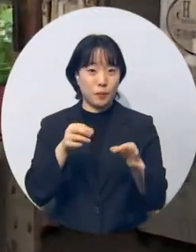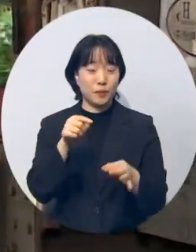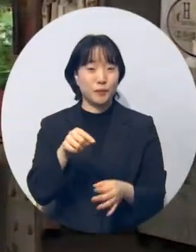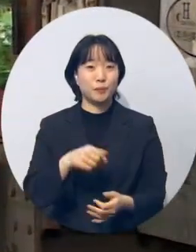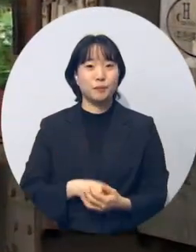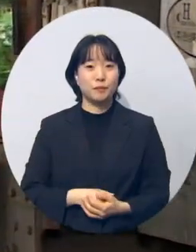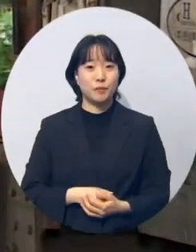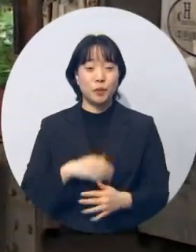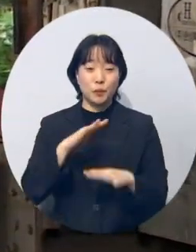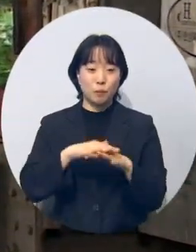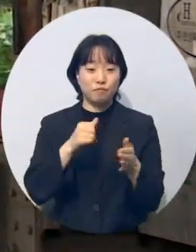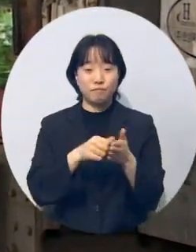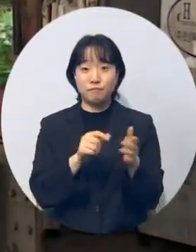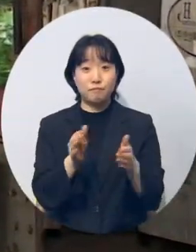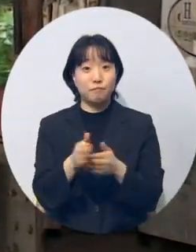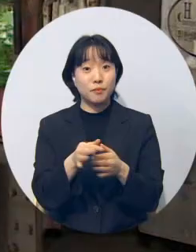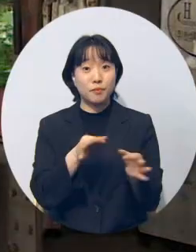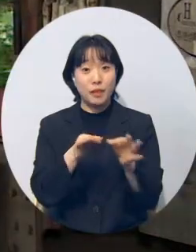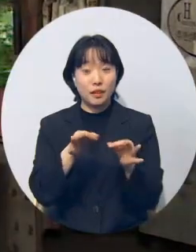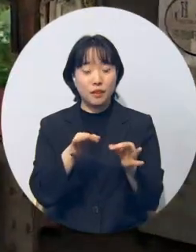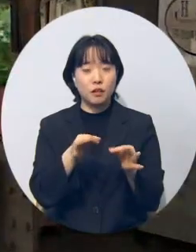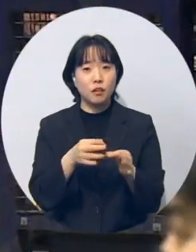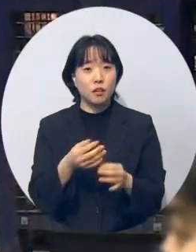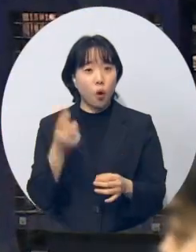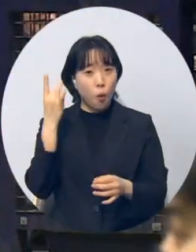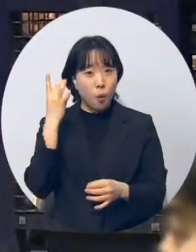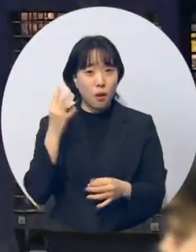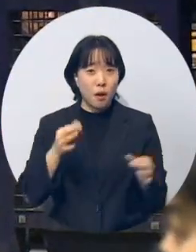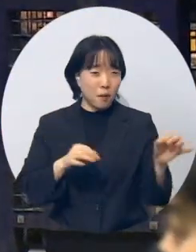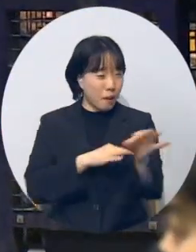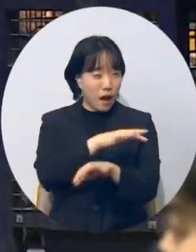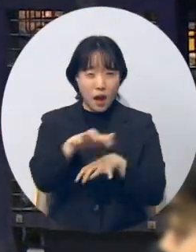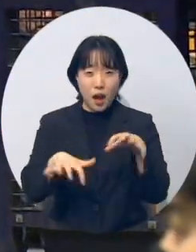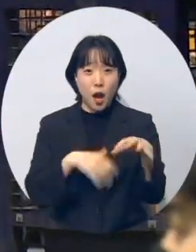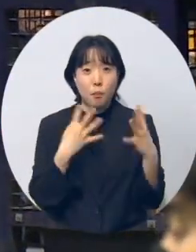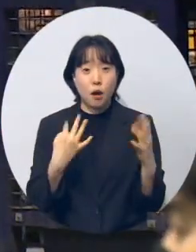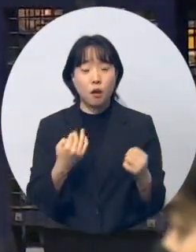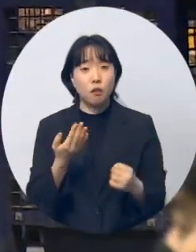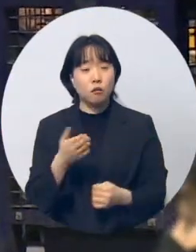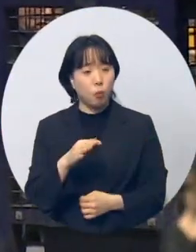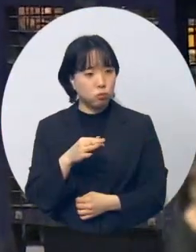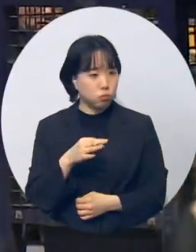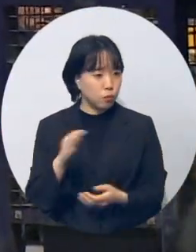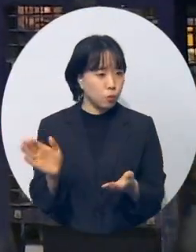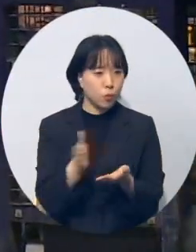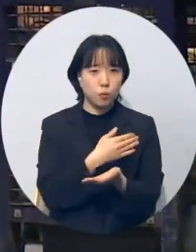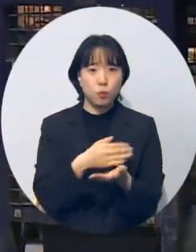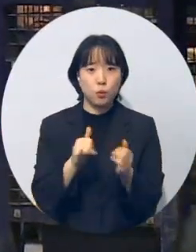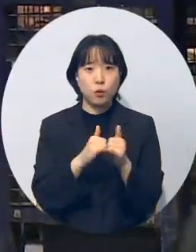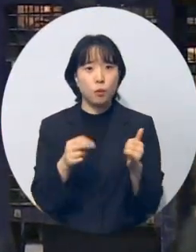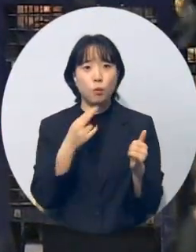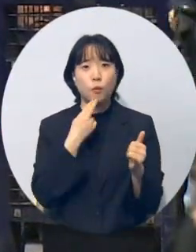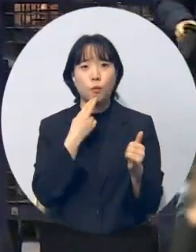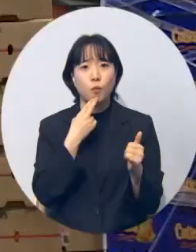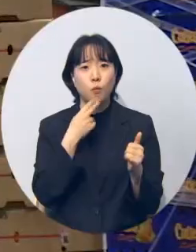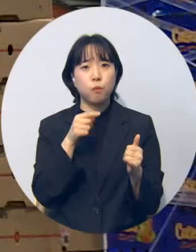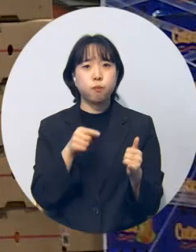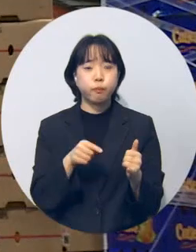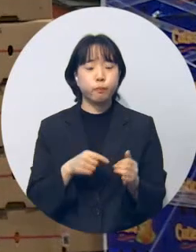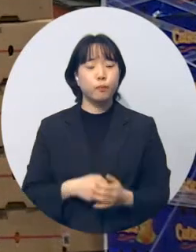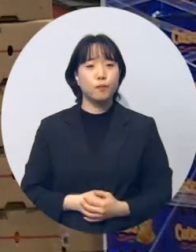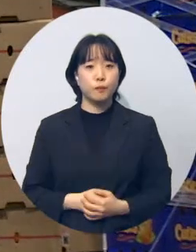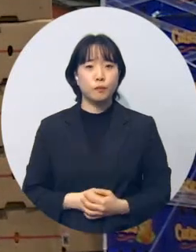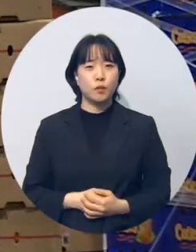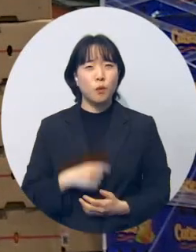규모의 농수산물 도매 시장. 거래가 활발하게 이루어져야 하는 아침 시간이지만 시장 안이 텅 비었습니다.